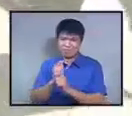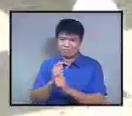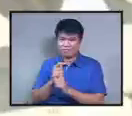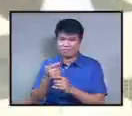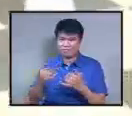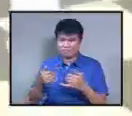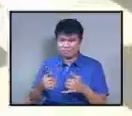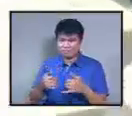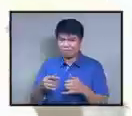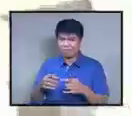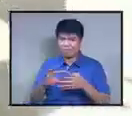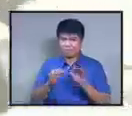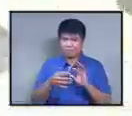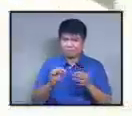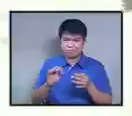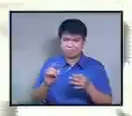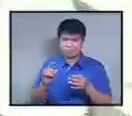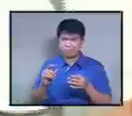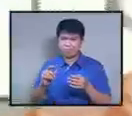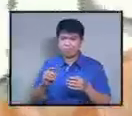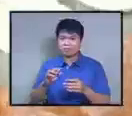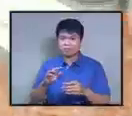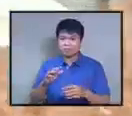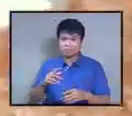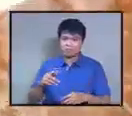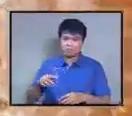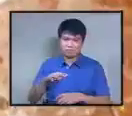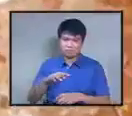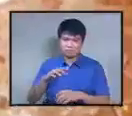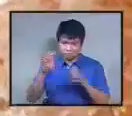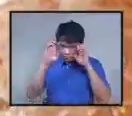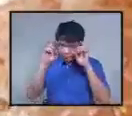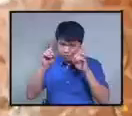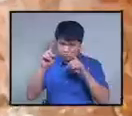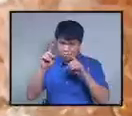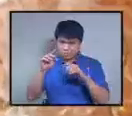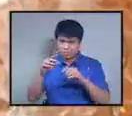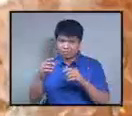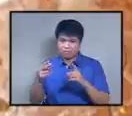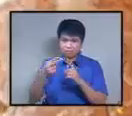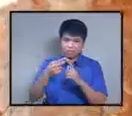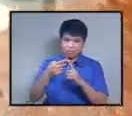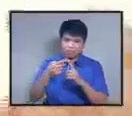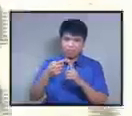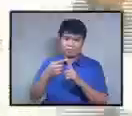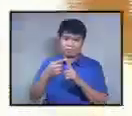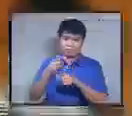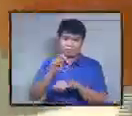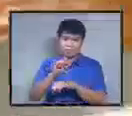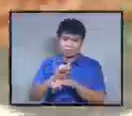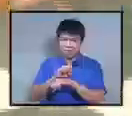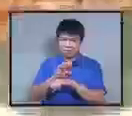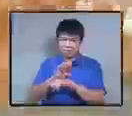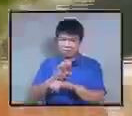sports. Kwento ito ng lipunan natin mula edukasyon hanggang employment. Ang dami mong sinasabi!